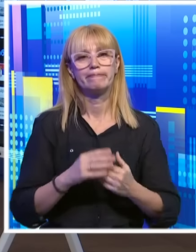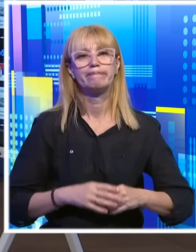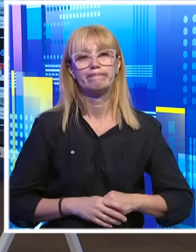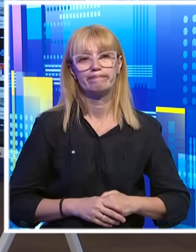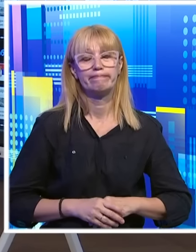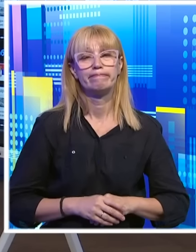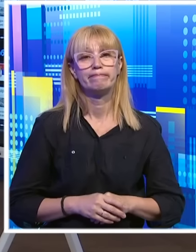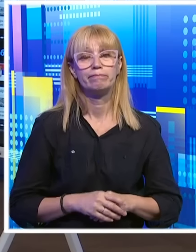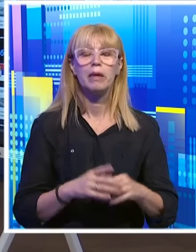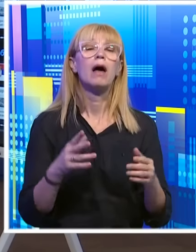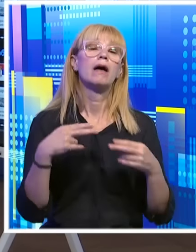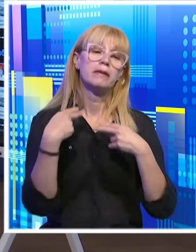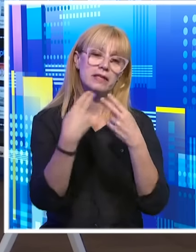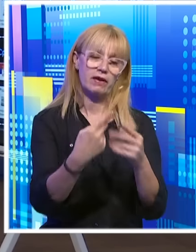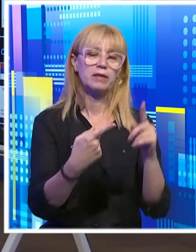pod 1